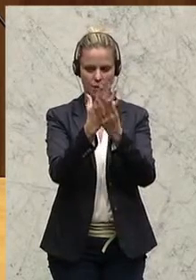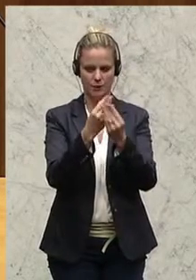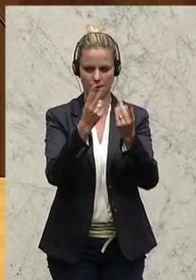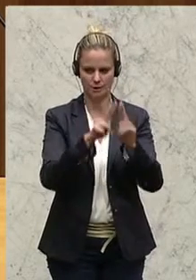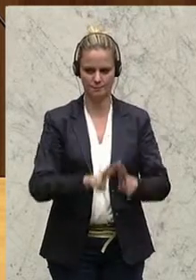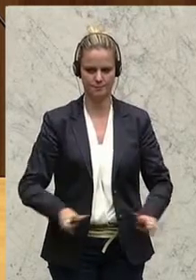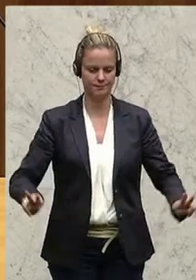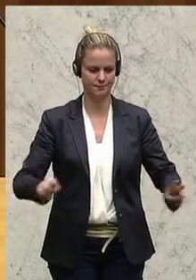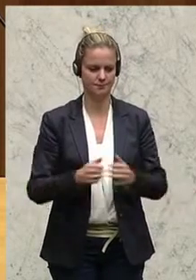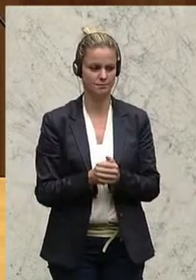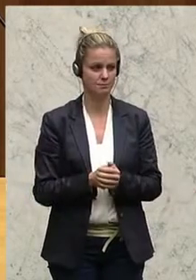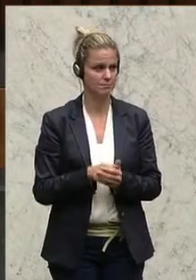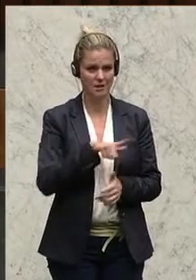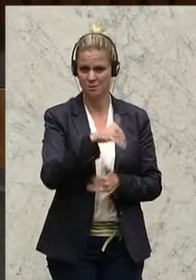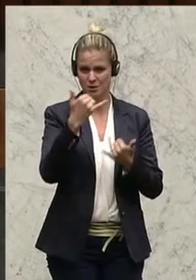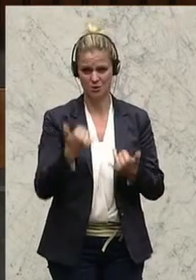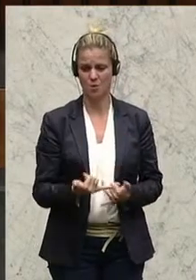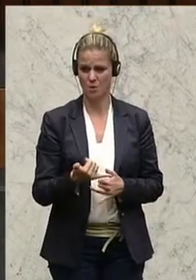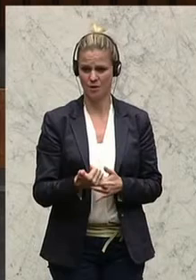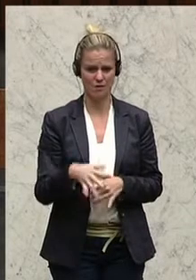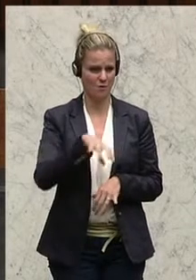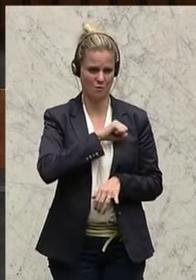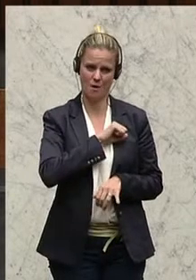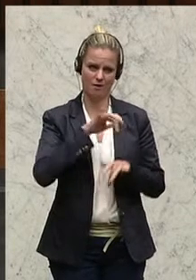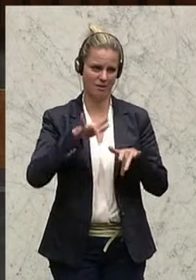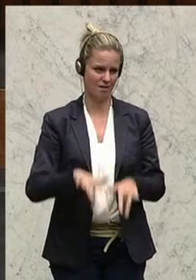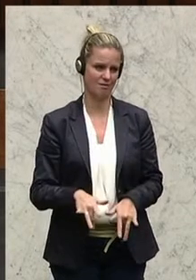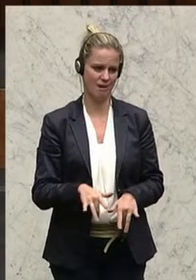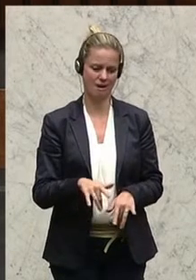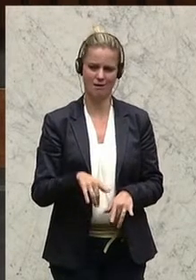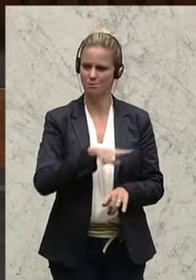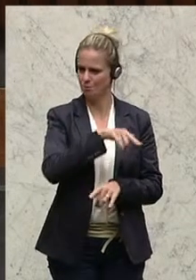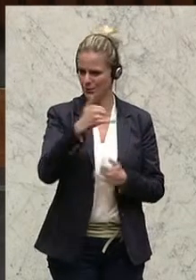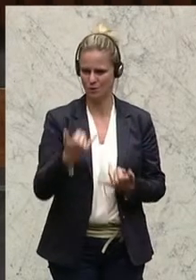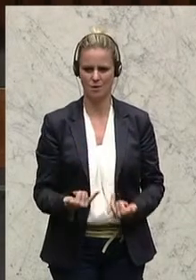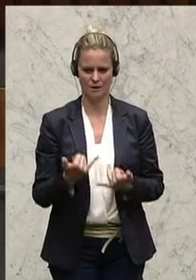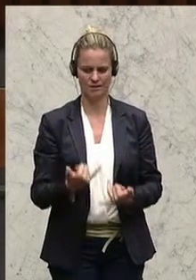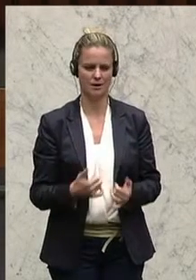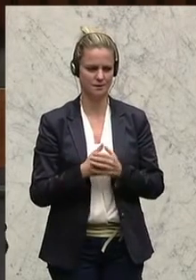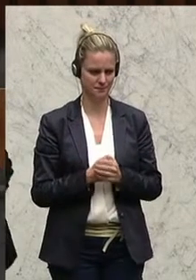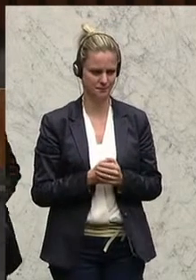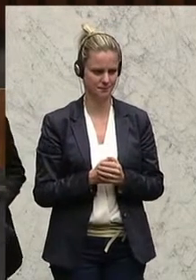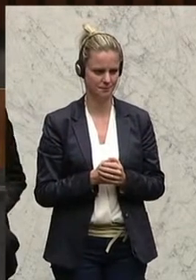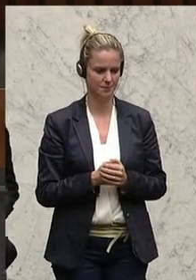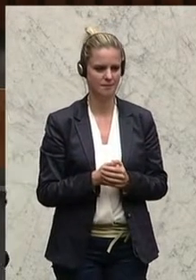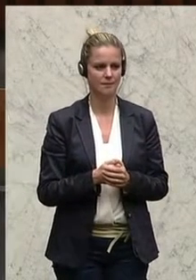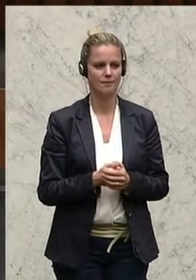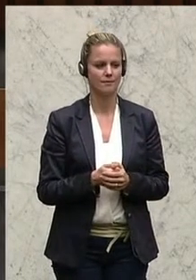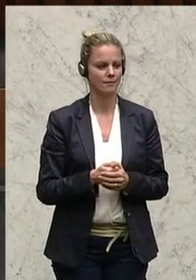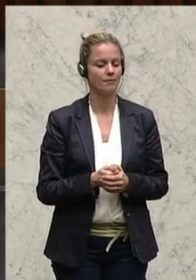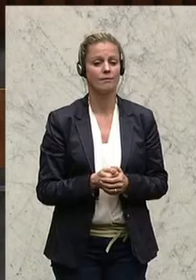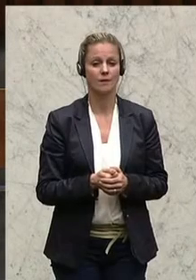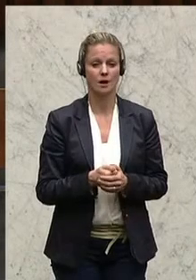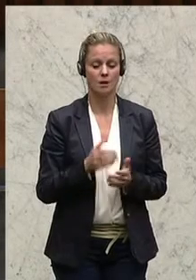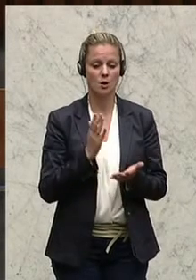friedlich beigelegt. Und noch heute profitieren wir von dieser Friedensdividende. Aber bereits in den 90er